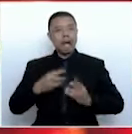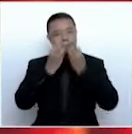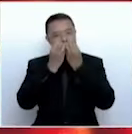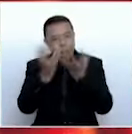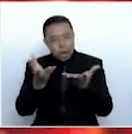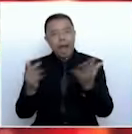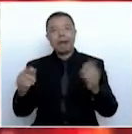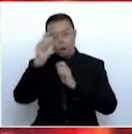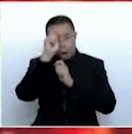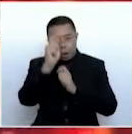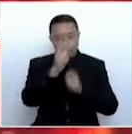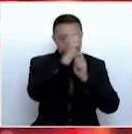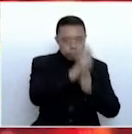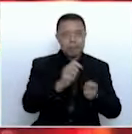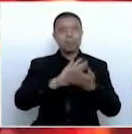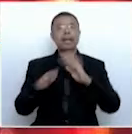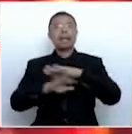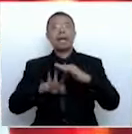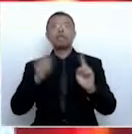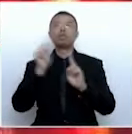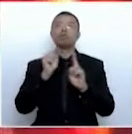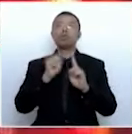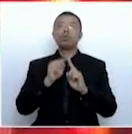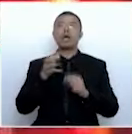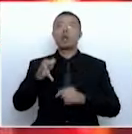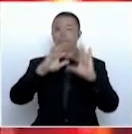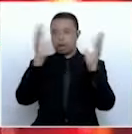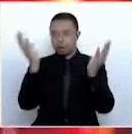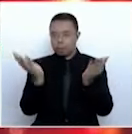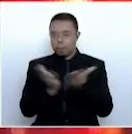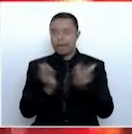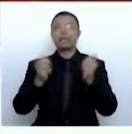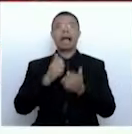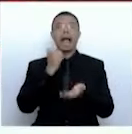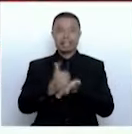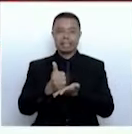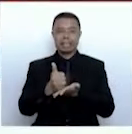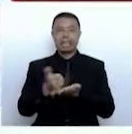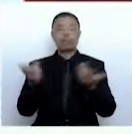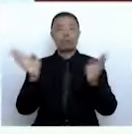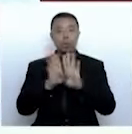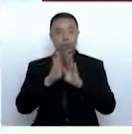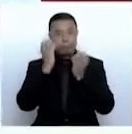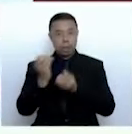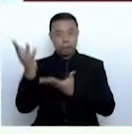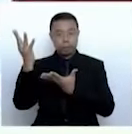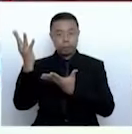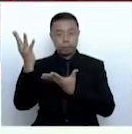menanamkan adab sebagai pondasi untuk menuju kepada kota global yang sejati. Kami tutup dengan